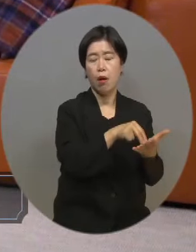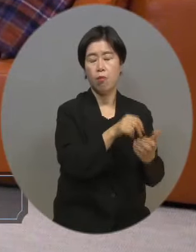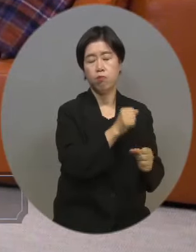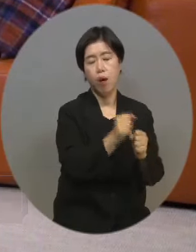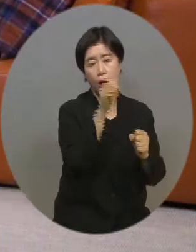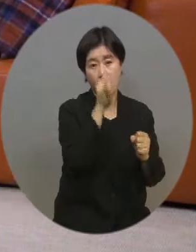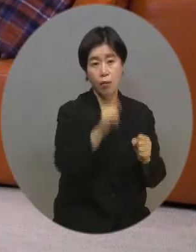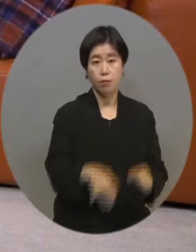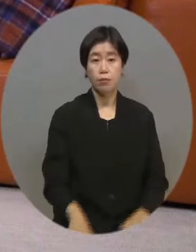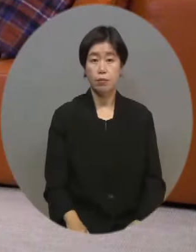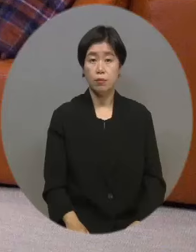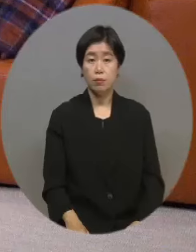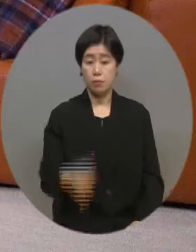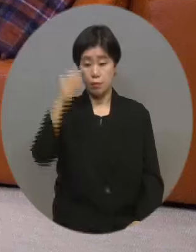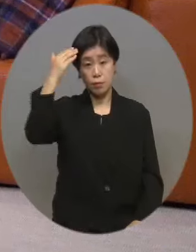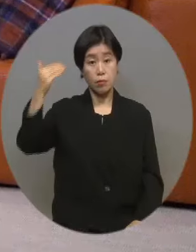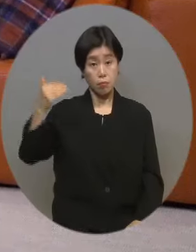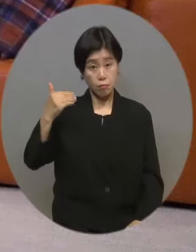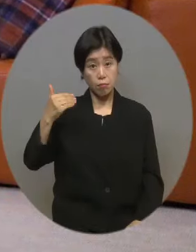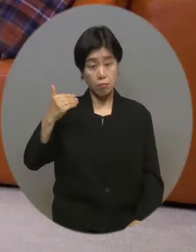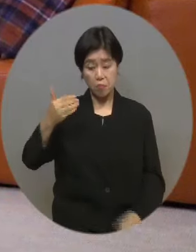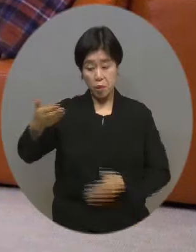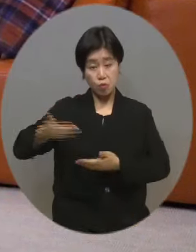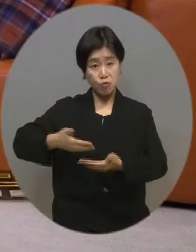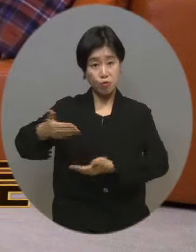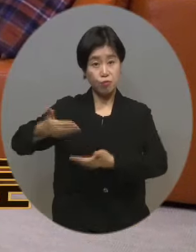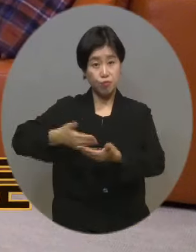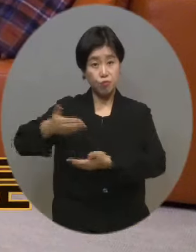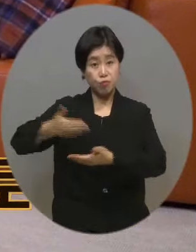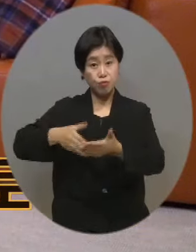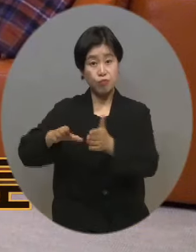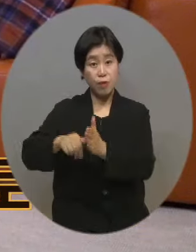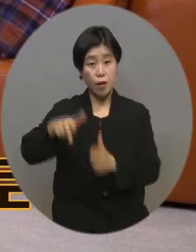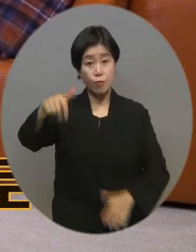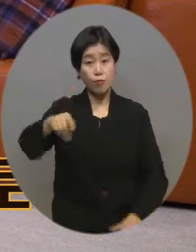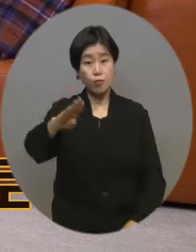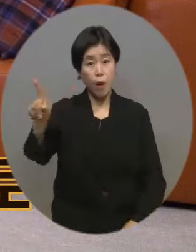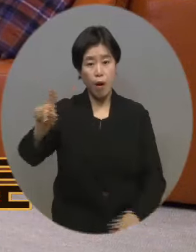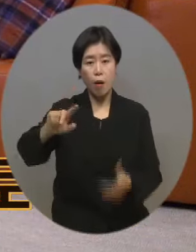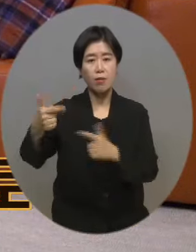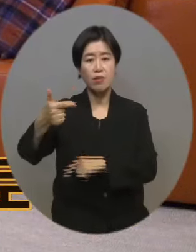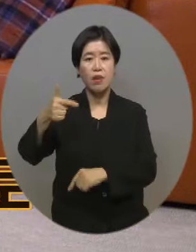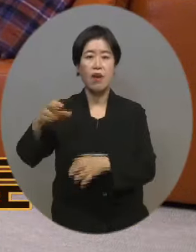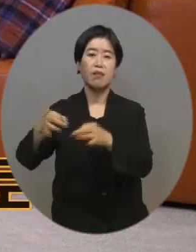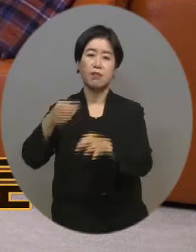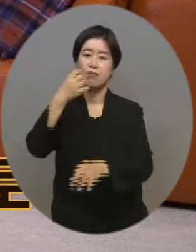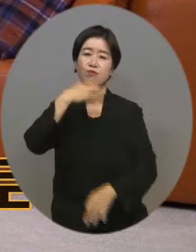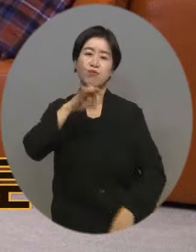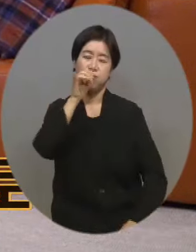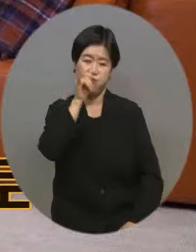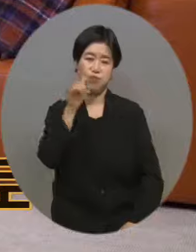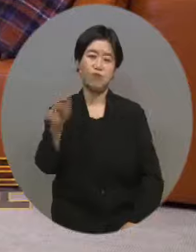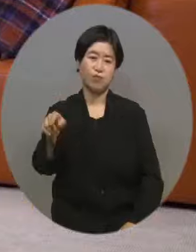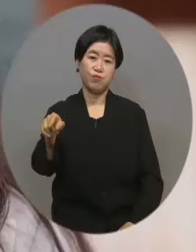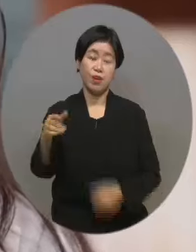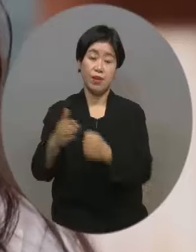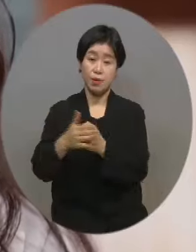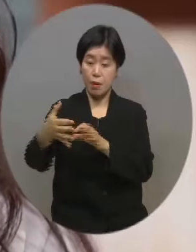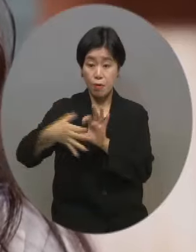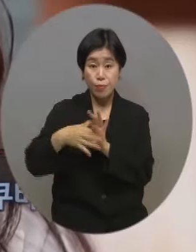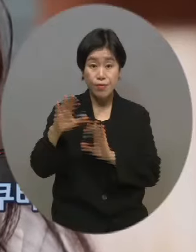그렇죠. 대한민국하고 거래를 하게 되면은 큐바가 여러모로 이제 돈도 벌 수 있고 네. 이점이 있으니까.